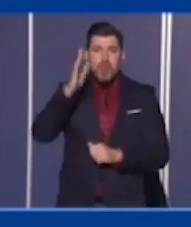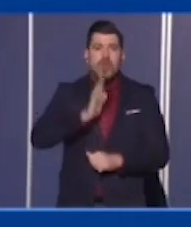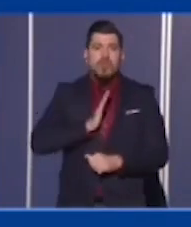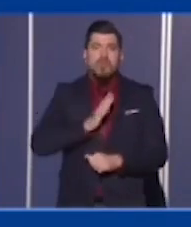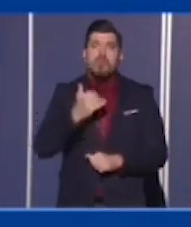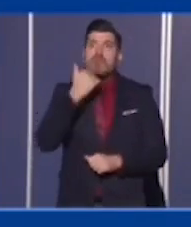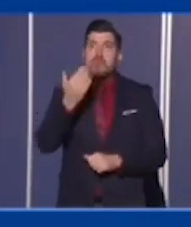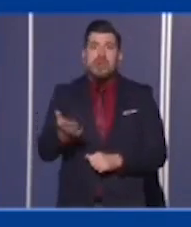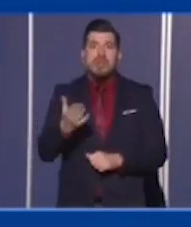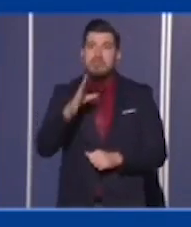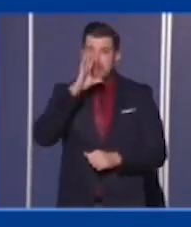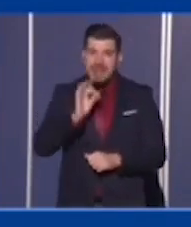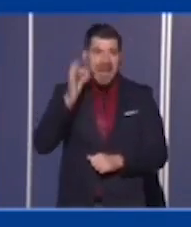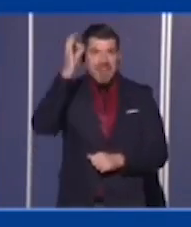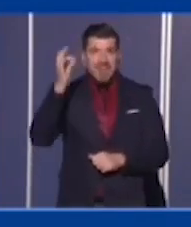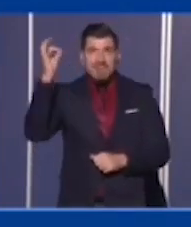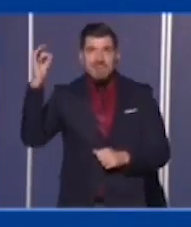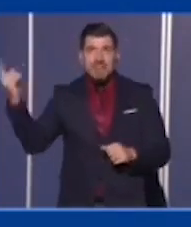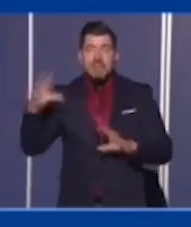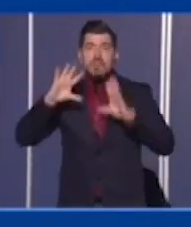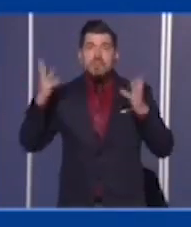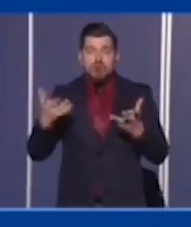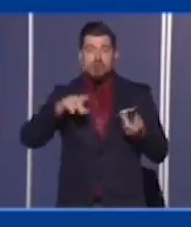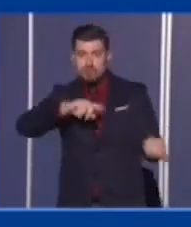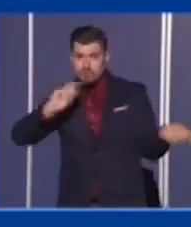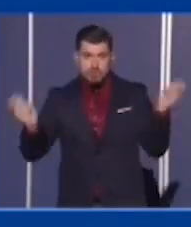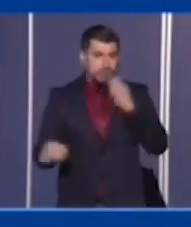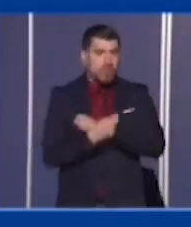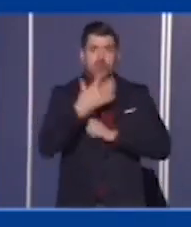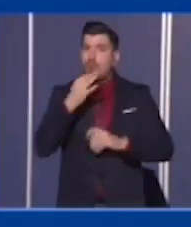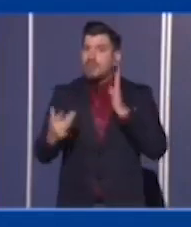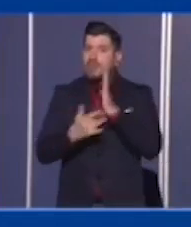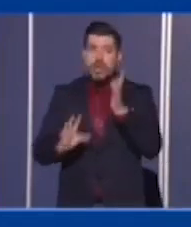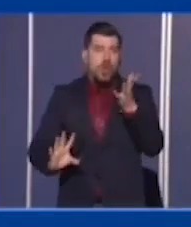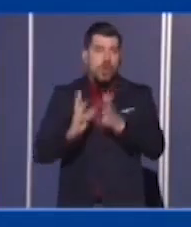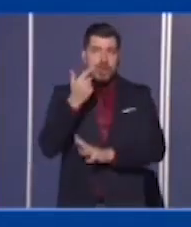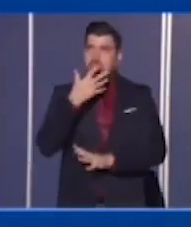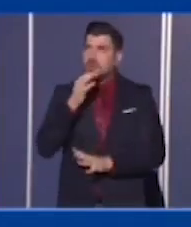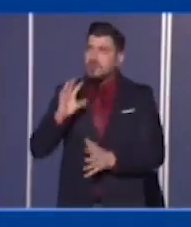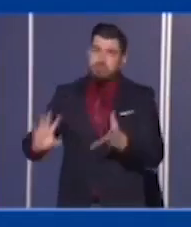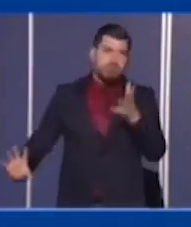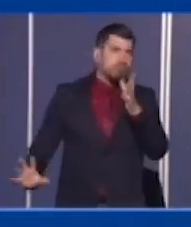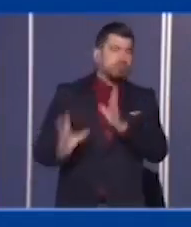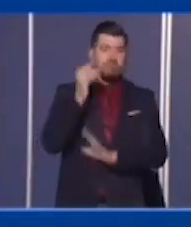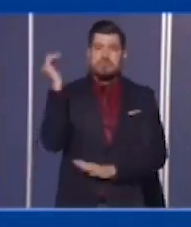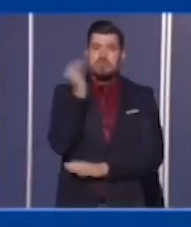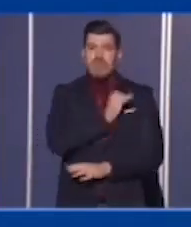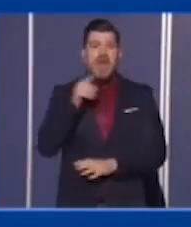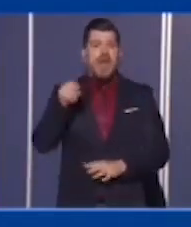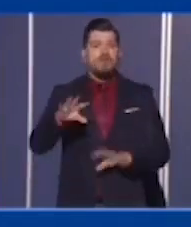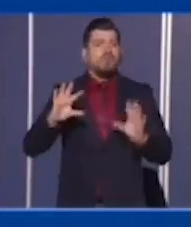κοινωνική και οικονομική μετεξέλιξη του τόπου στο πλαίσιο των ραγδαίων τεχνολογικών εξελίξεων. που φυσικά προκύπτει μέσα από έρευνα και από